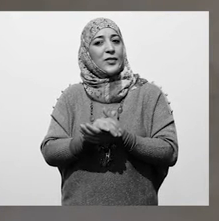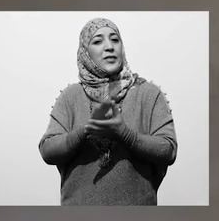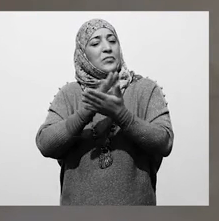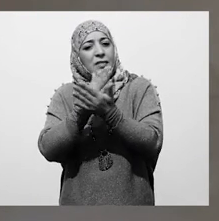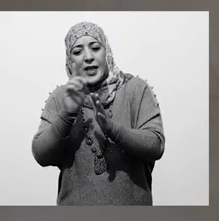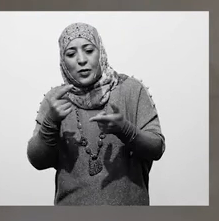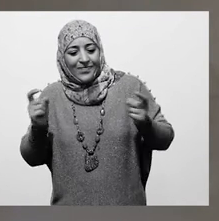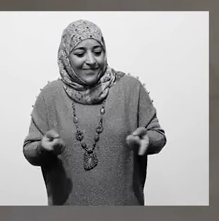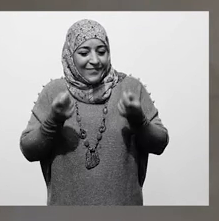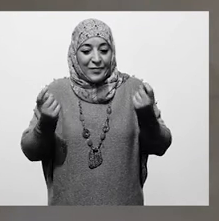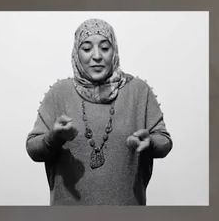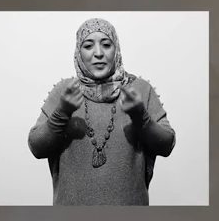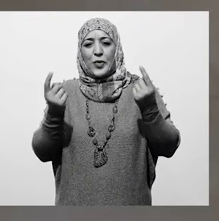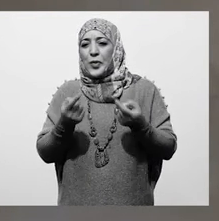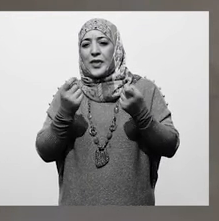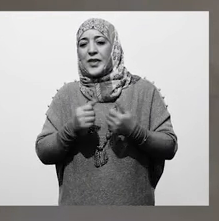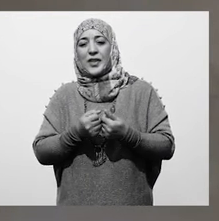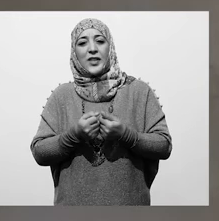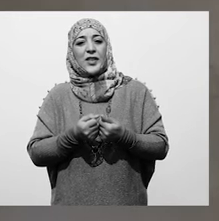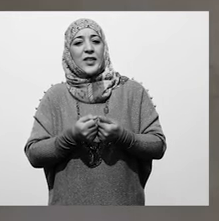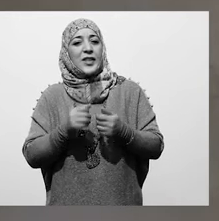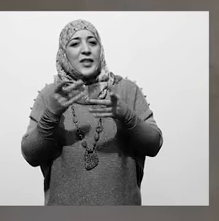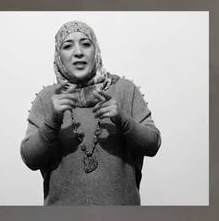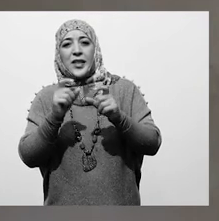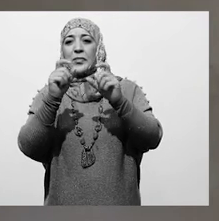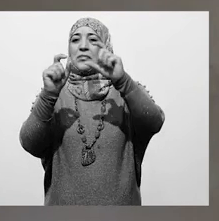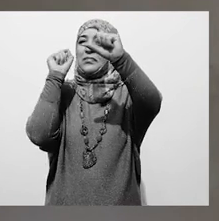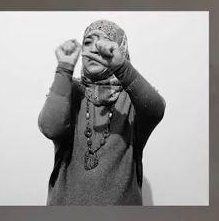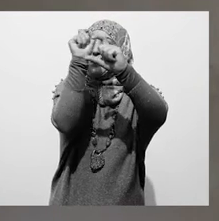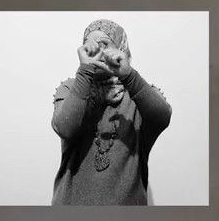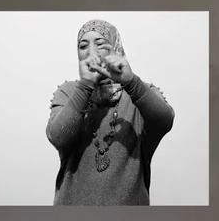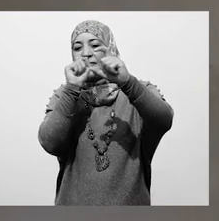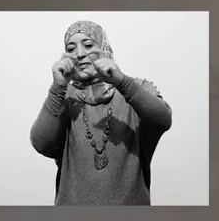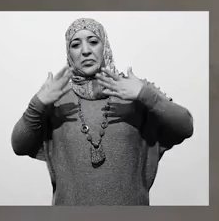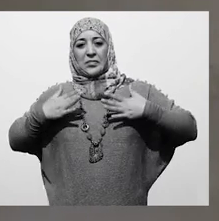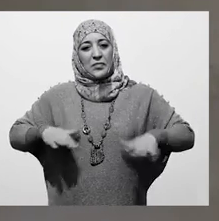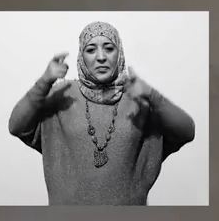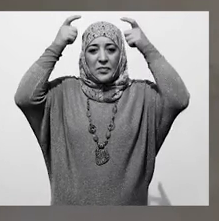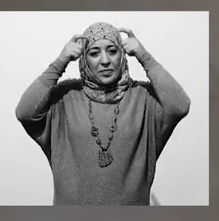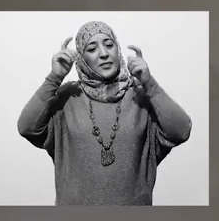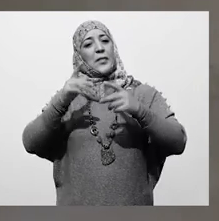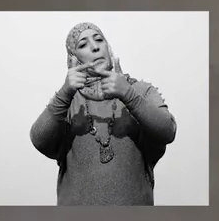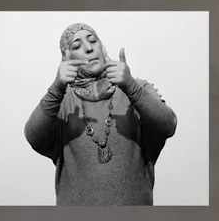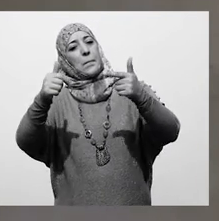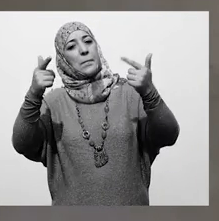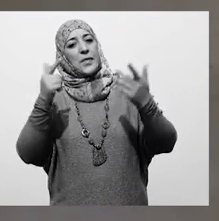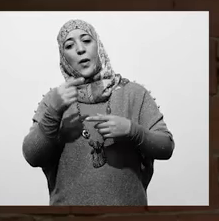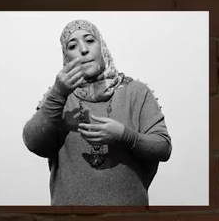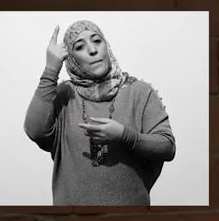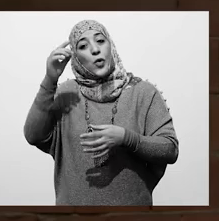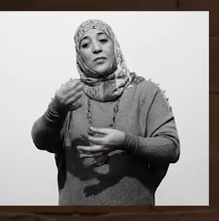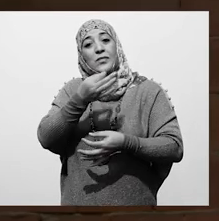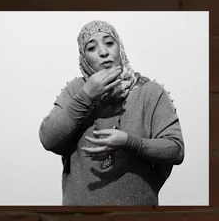si celle ci est plus